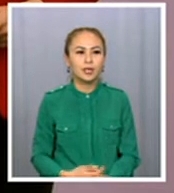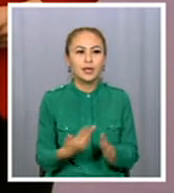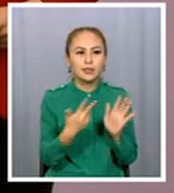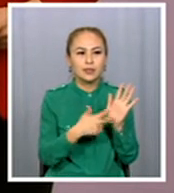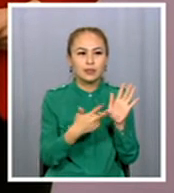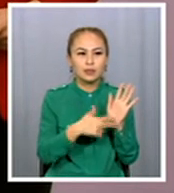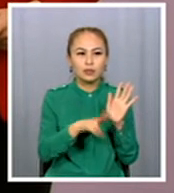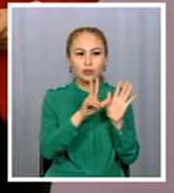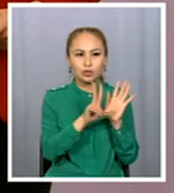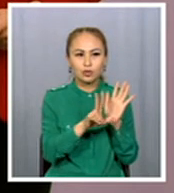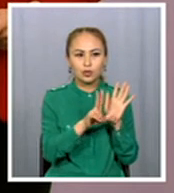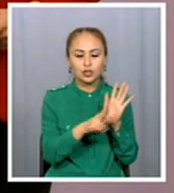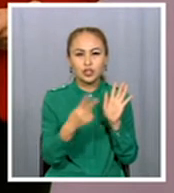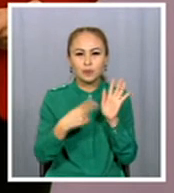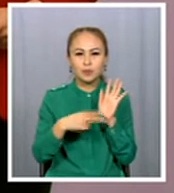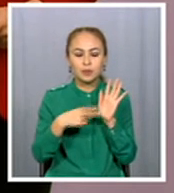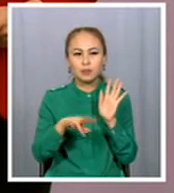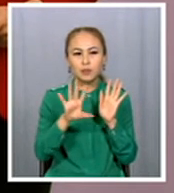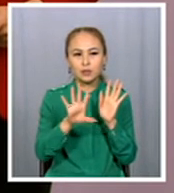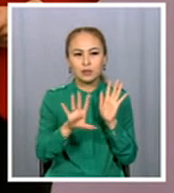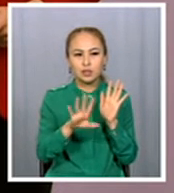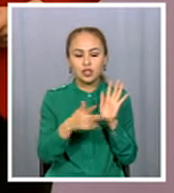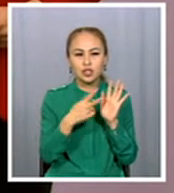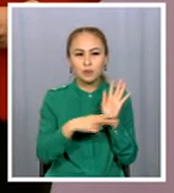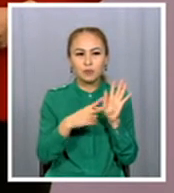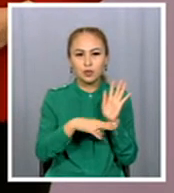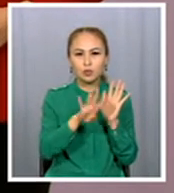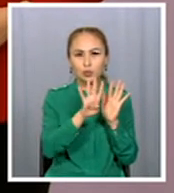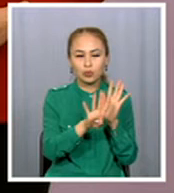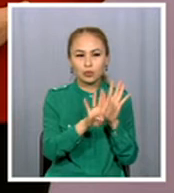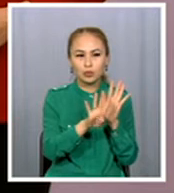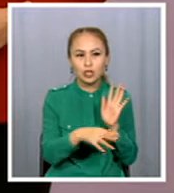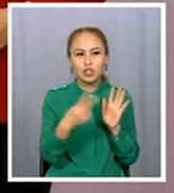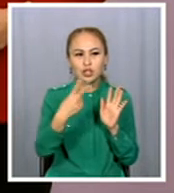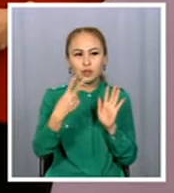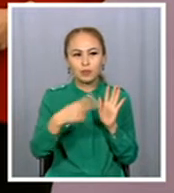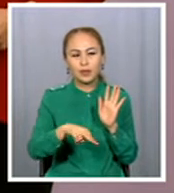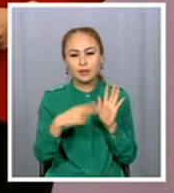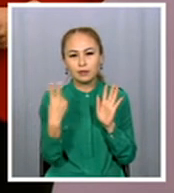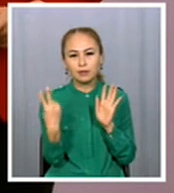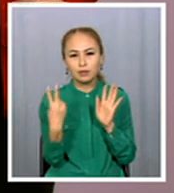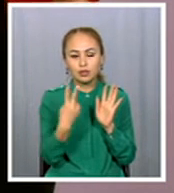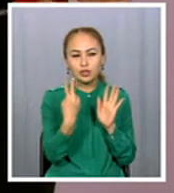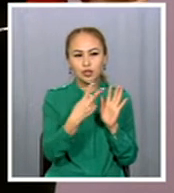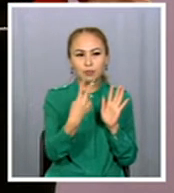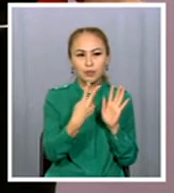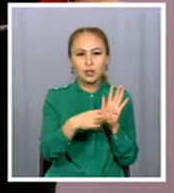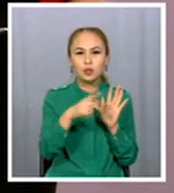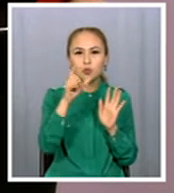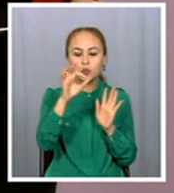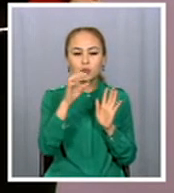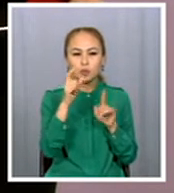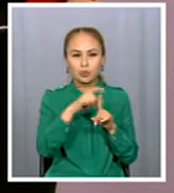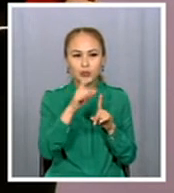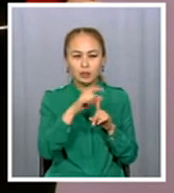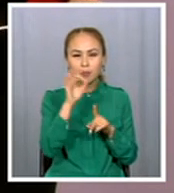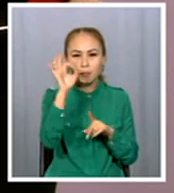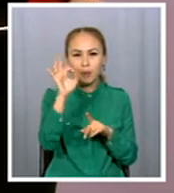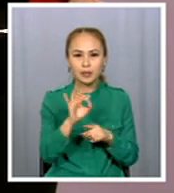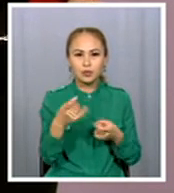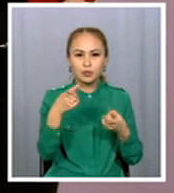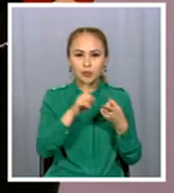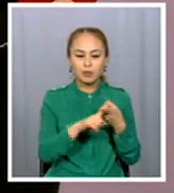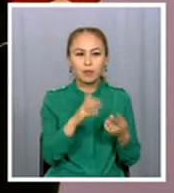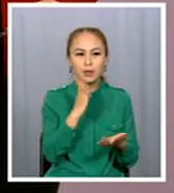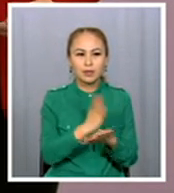83, 75, 74, 22, 20 сөздері пайыз сөзімен байланысады.